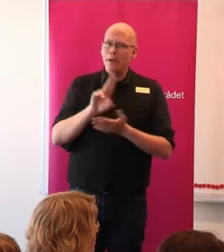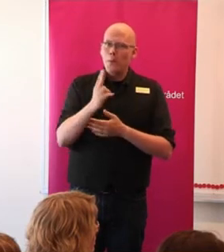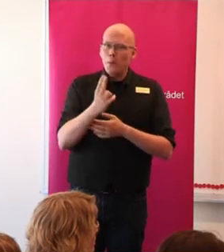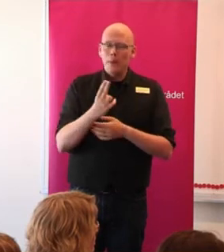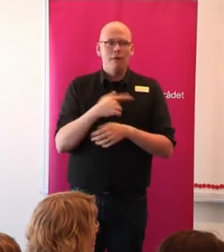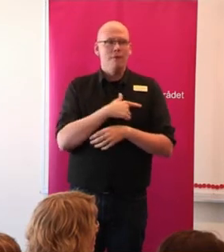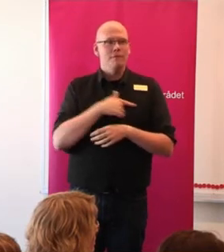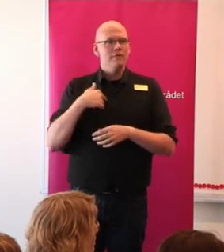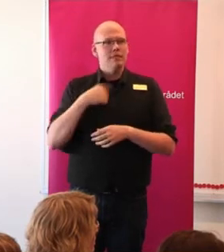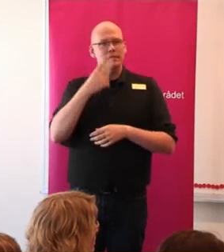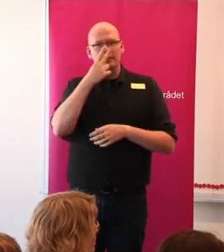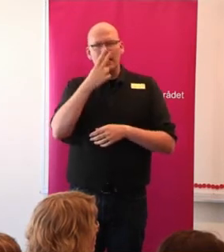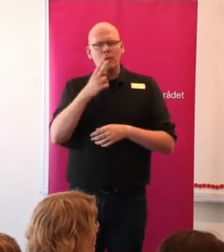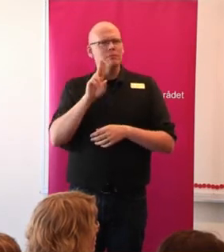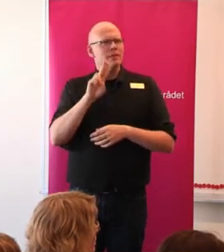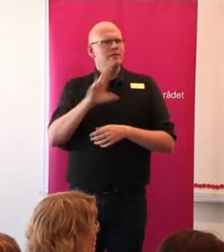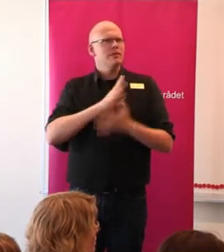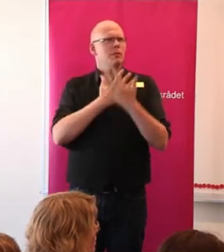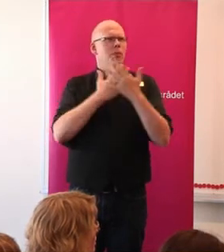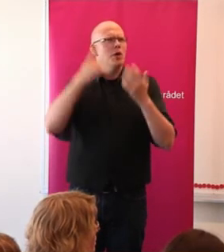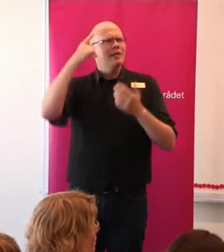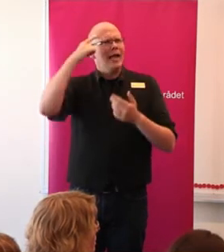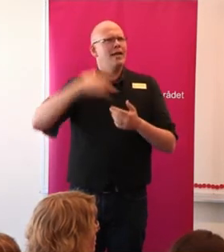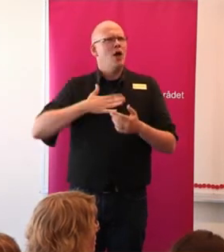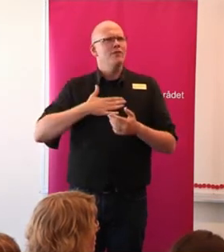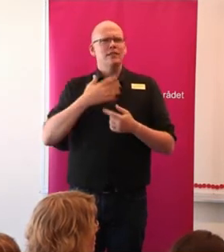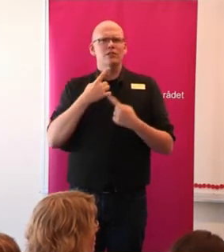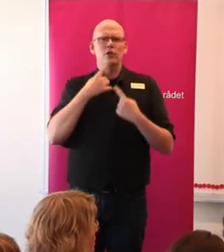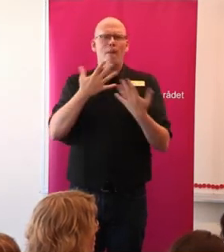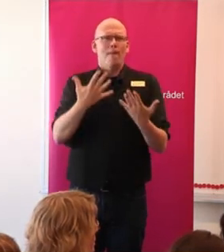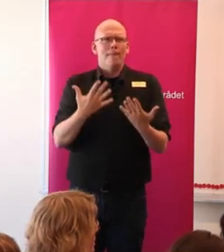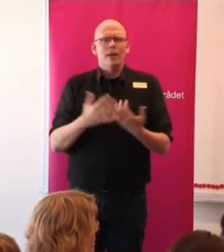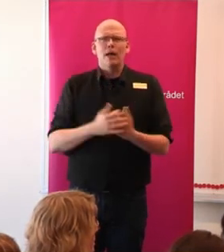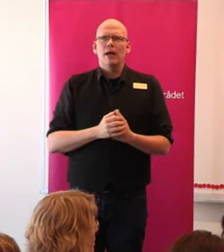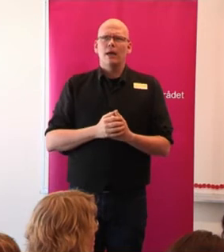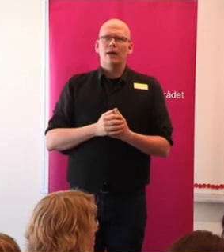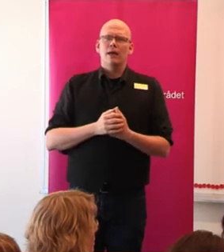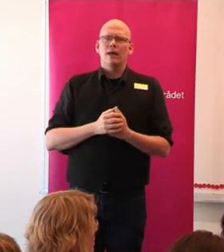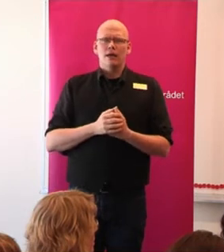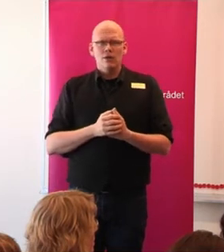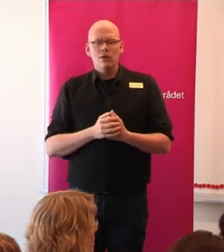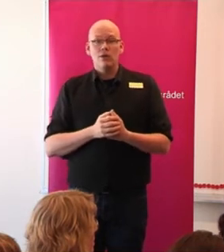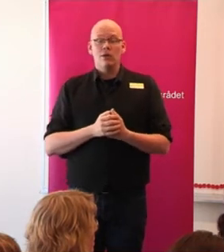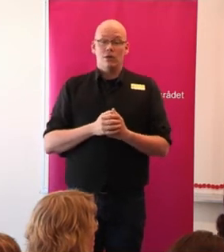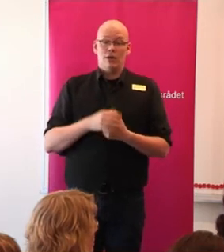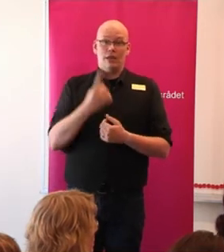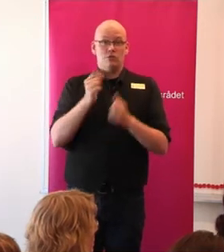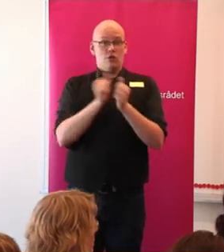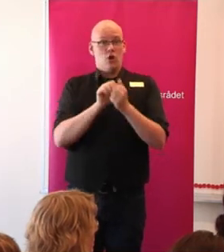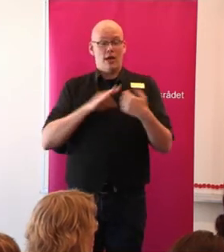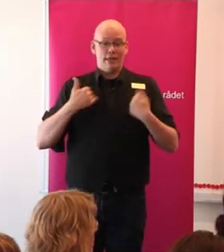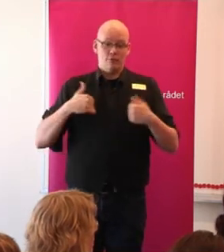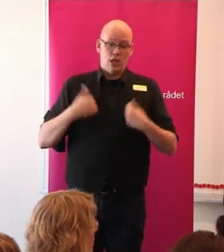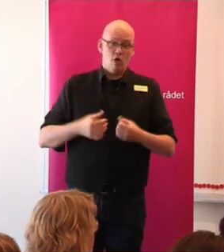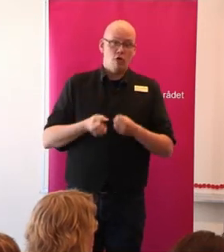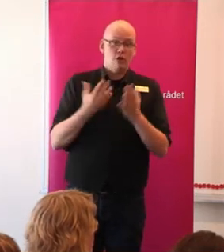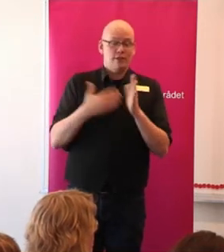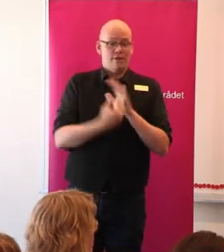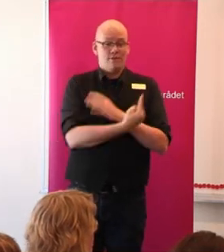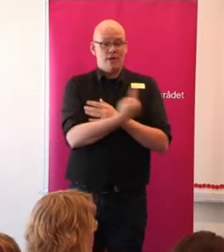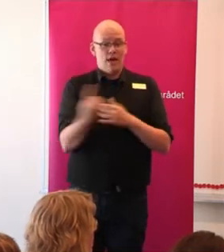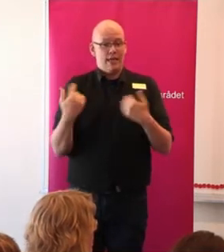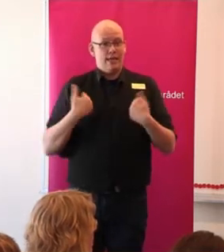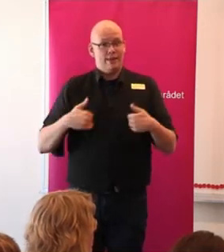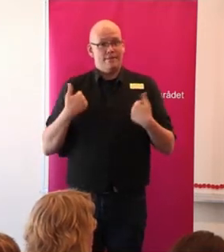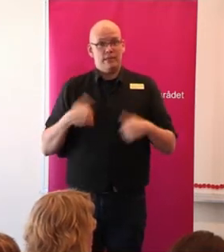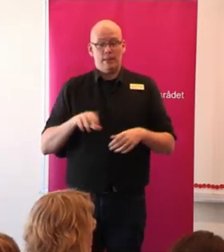på... Det är så många reflektioner. Dels så är ju, att ha individuella lösningar för varje individ.